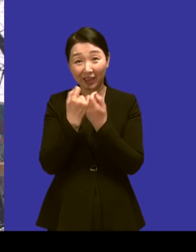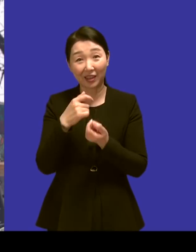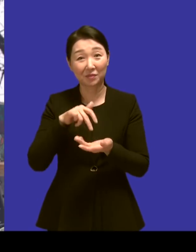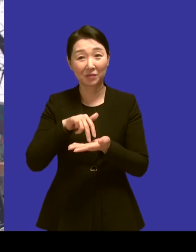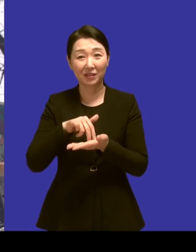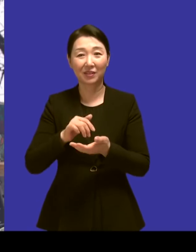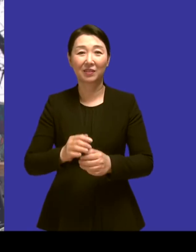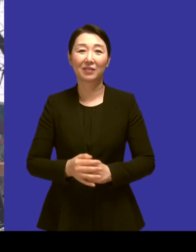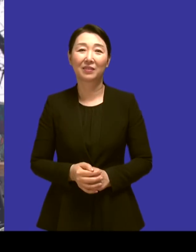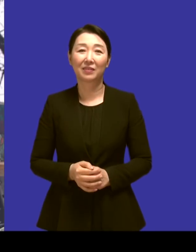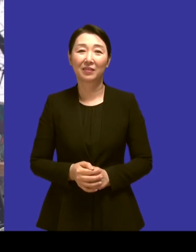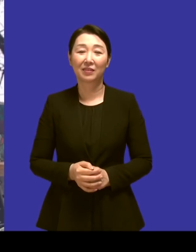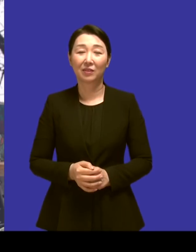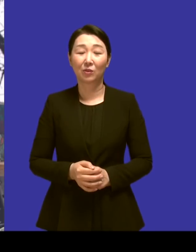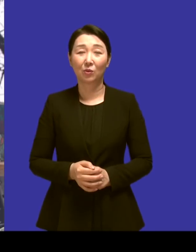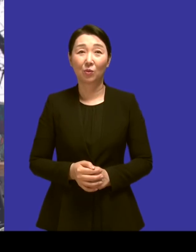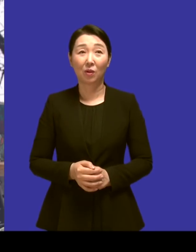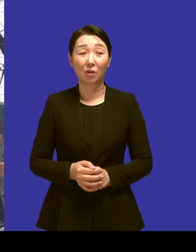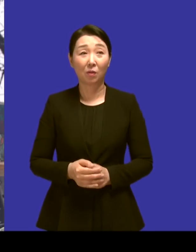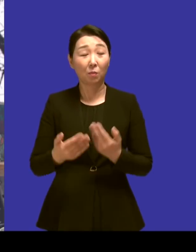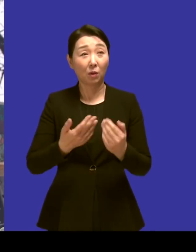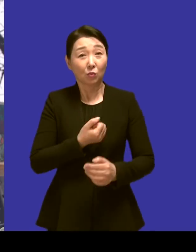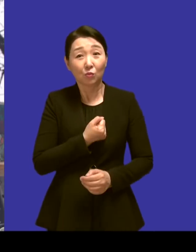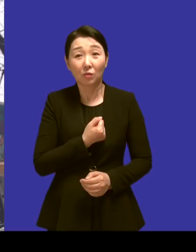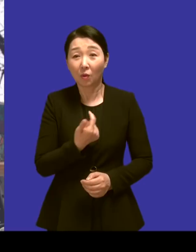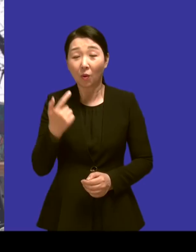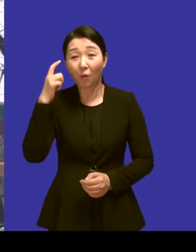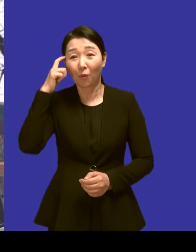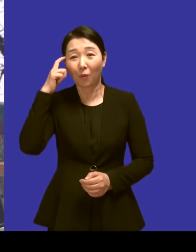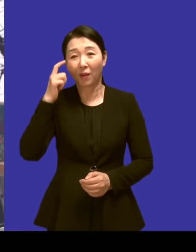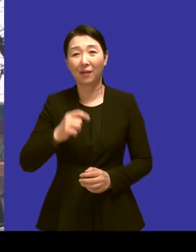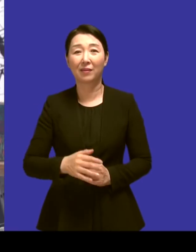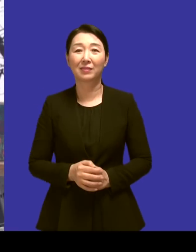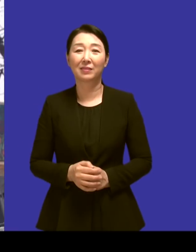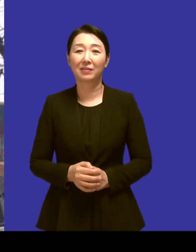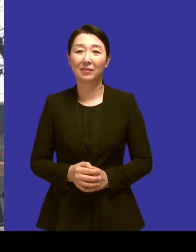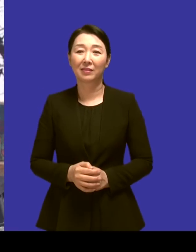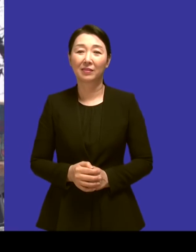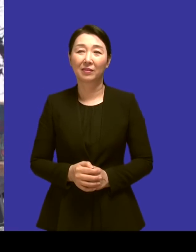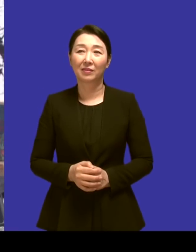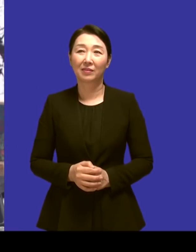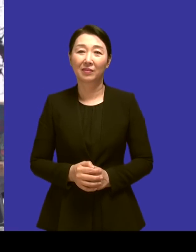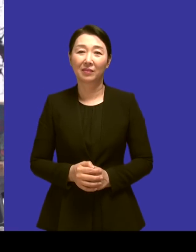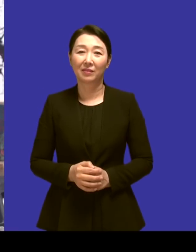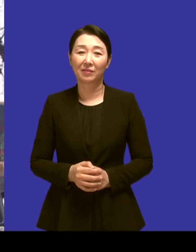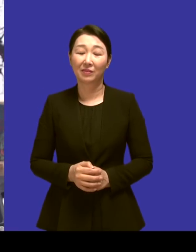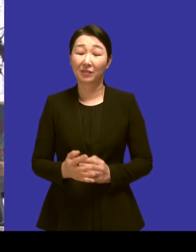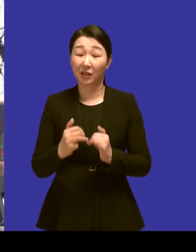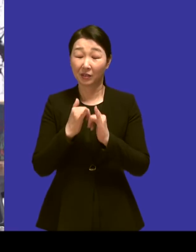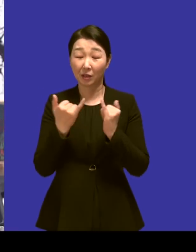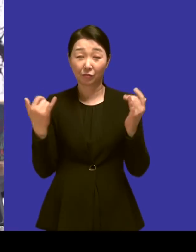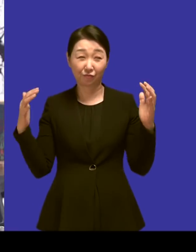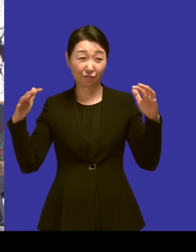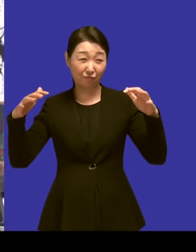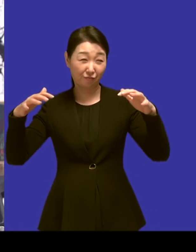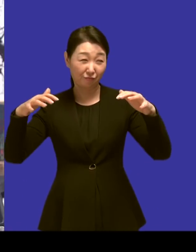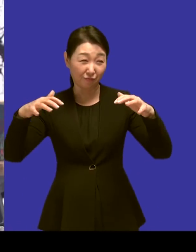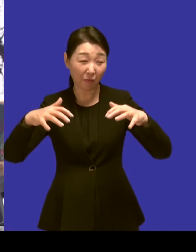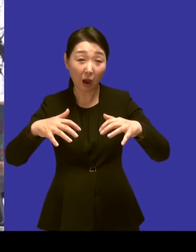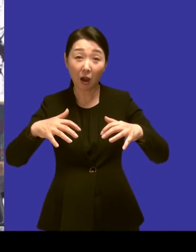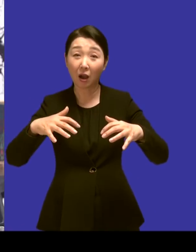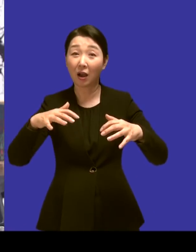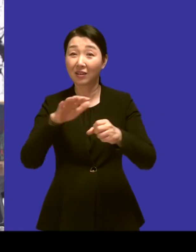처음에 좀 충격적이었던 게 네. 너무 많은 분들이 또 사랑해주고 주목해주시고 부르게 되고